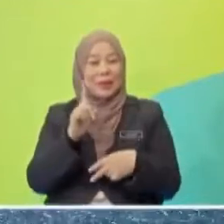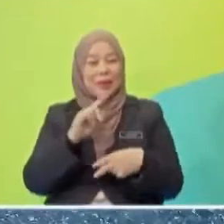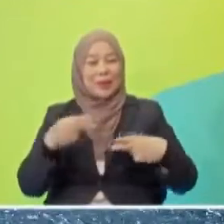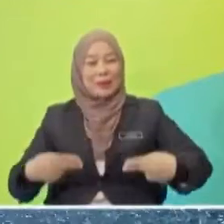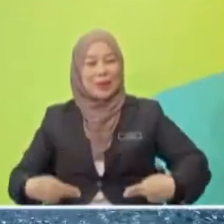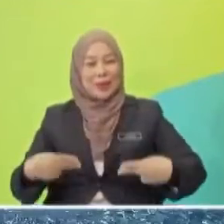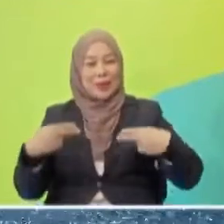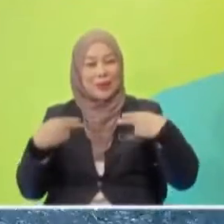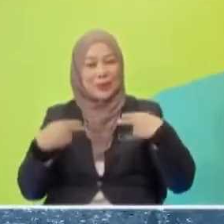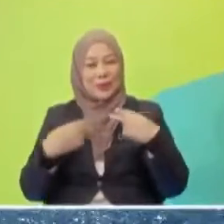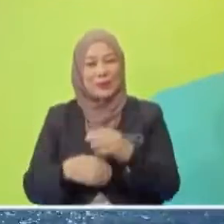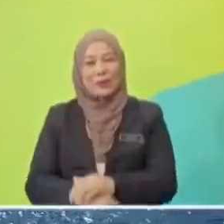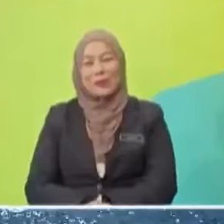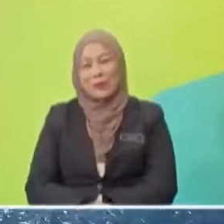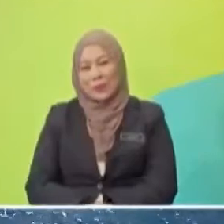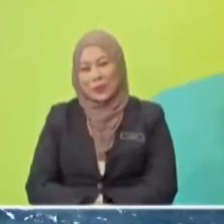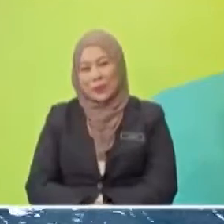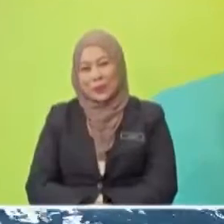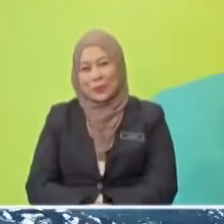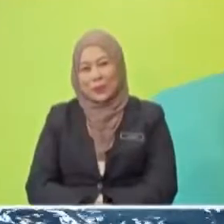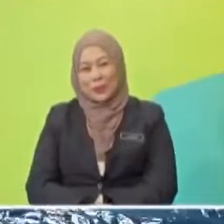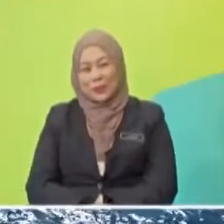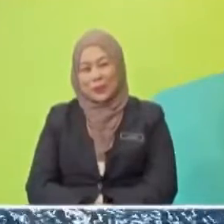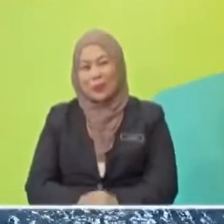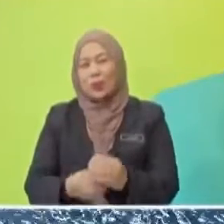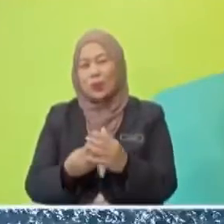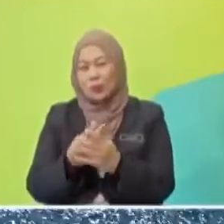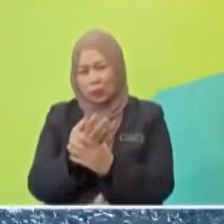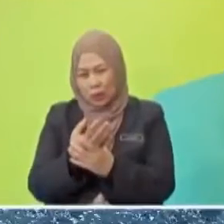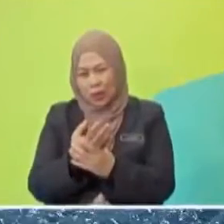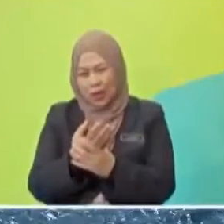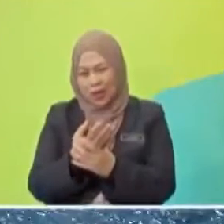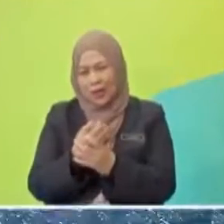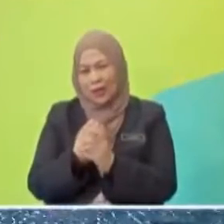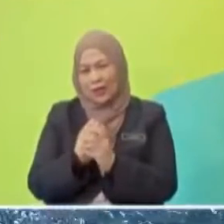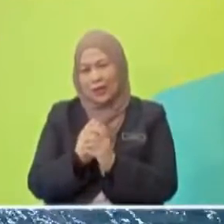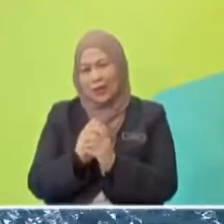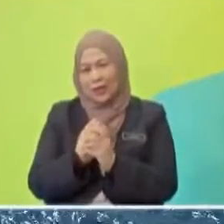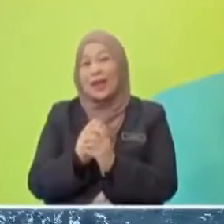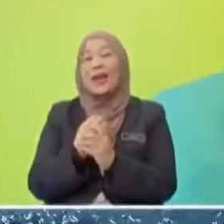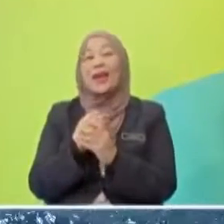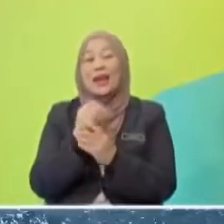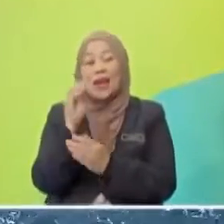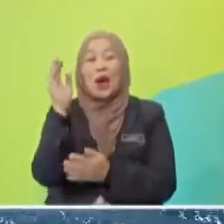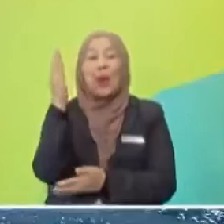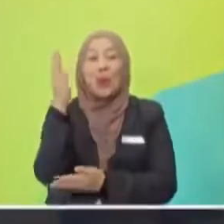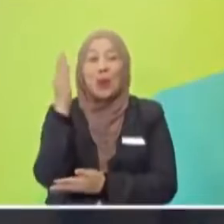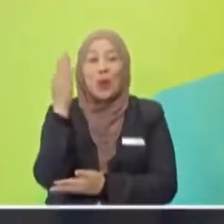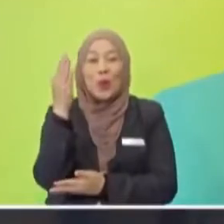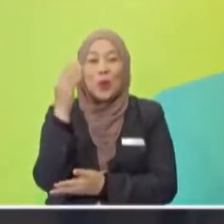kalau Cikgu bagi tahu di awalnya tadi tumbuhan adalah benda hidup jadi pokok itu Cikgu adalah benda